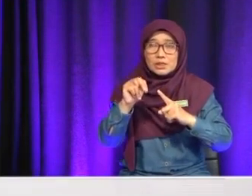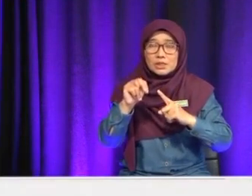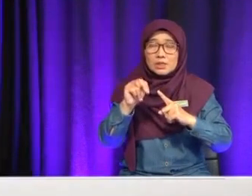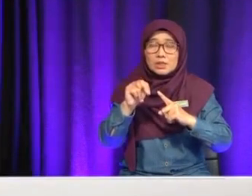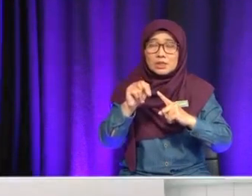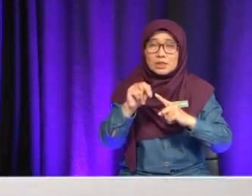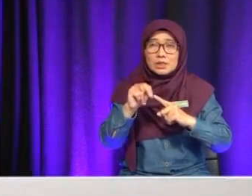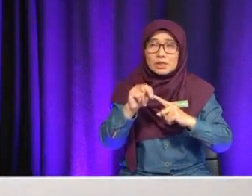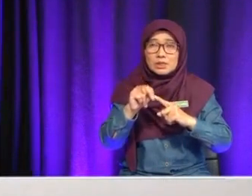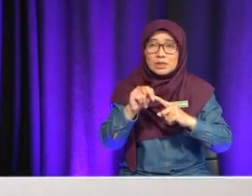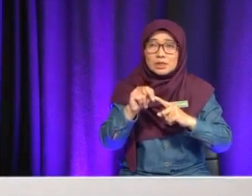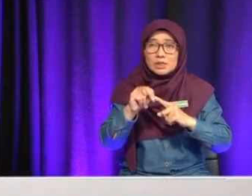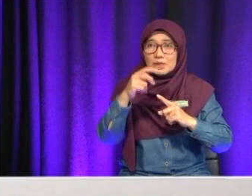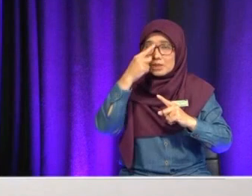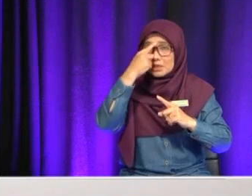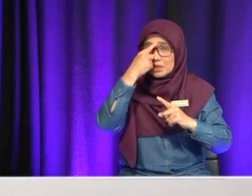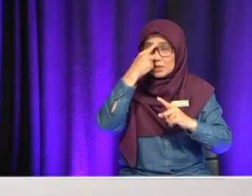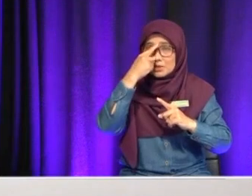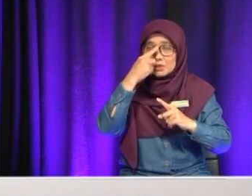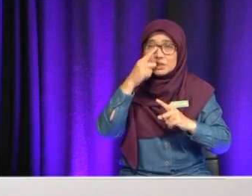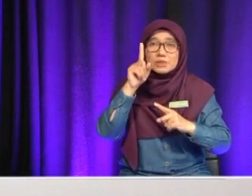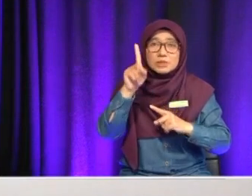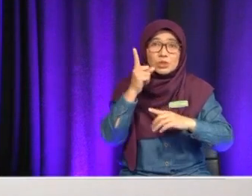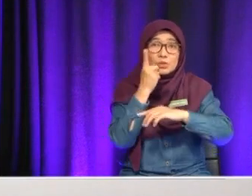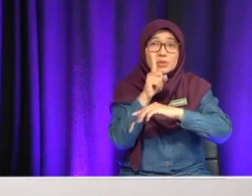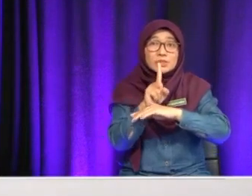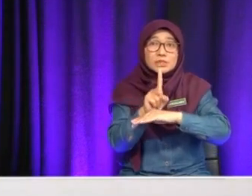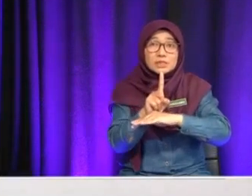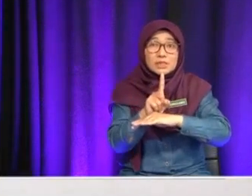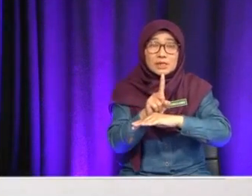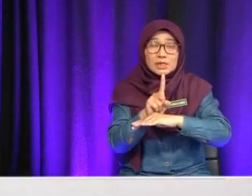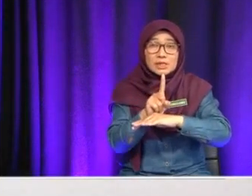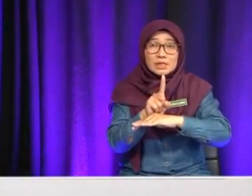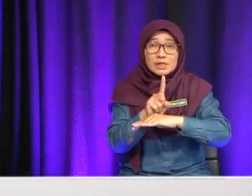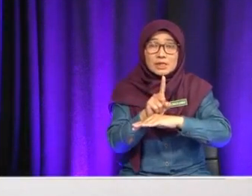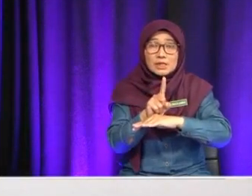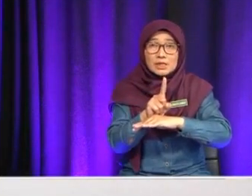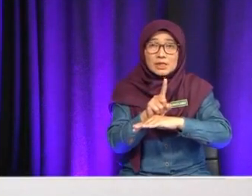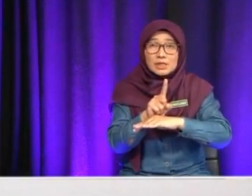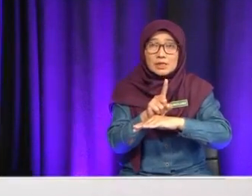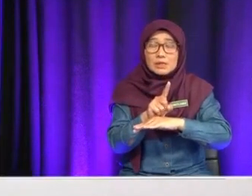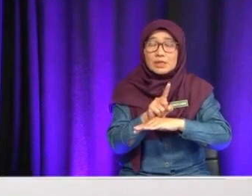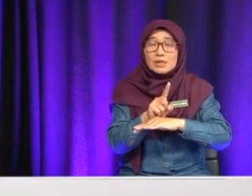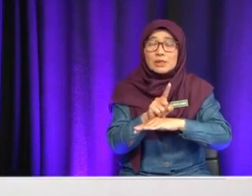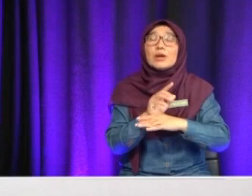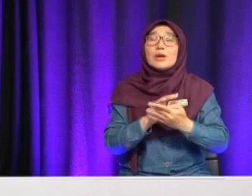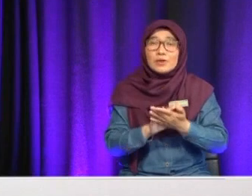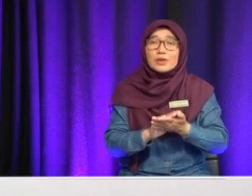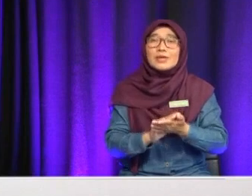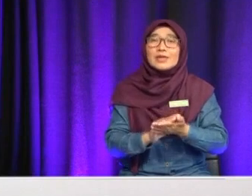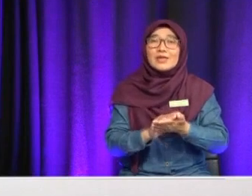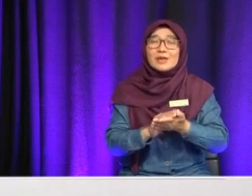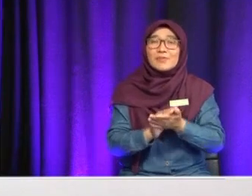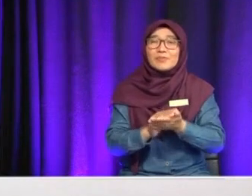Tujuan dia yang diamanahkan untuk sesuatu perjanjian, Ustazah. Okey, suatu perjanjian. Untuk dijamin keselamatannya dari kecurian, Ustazah.